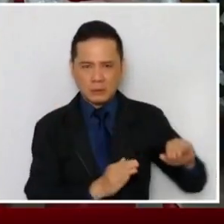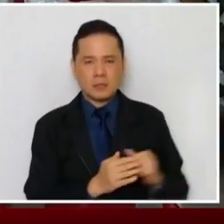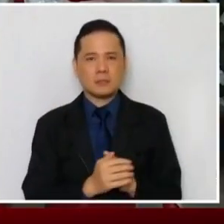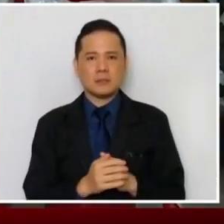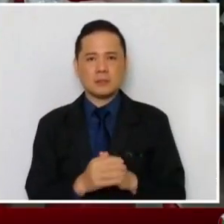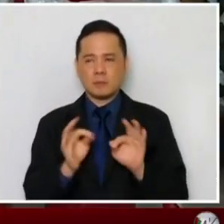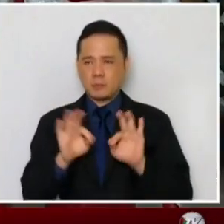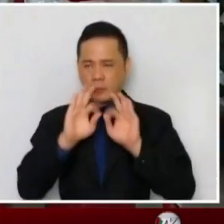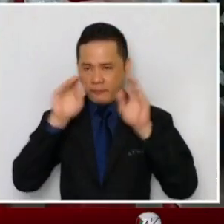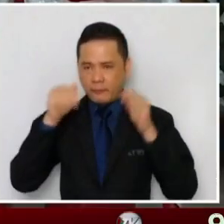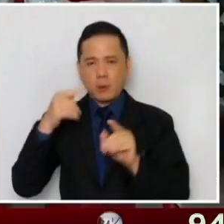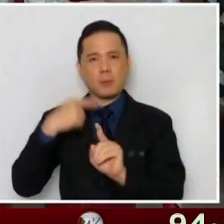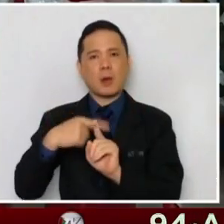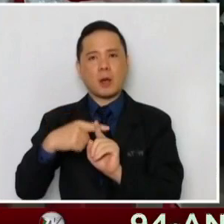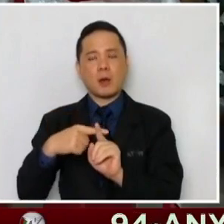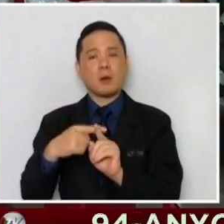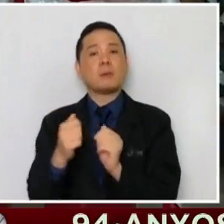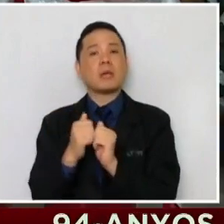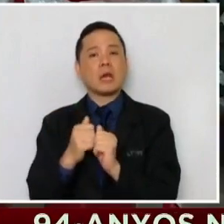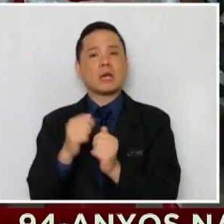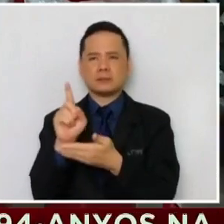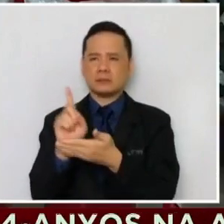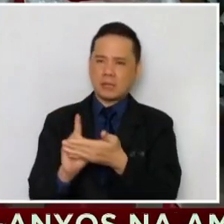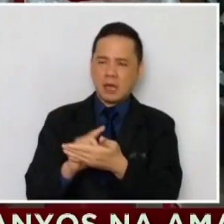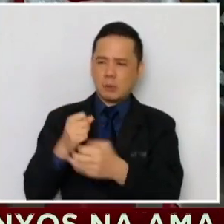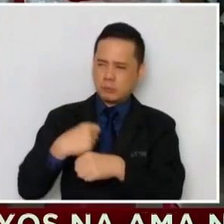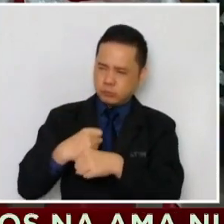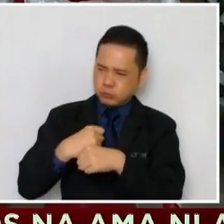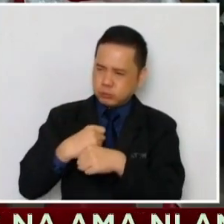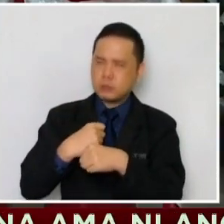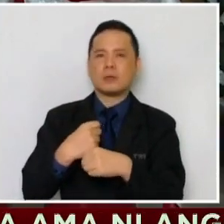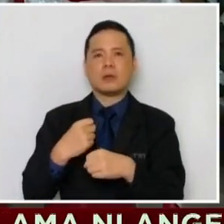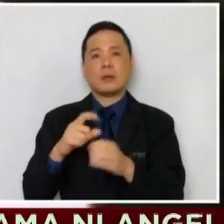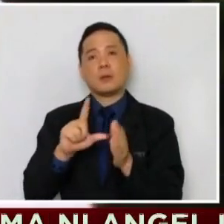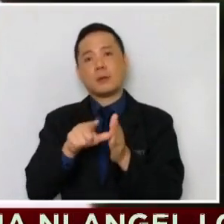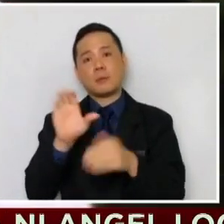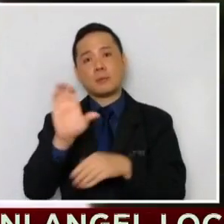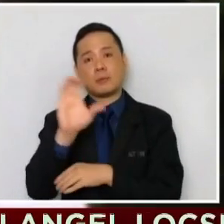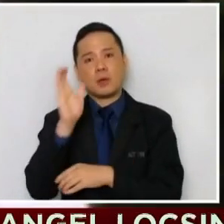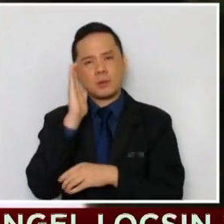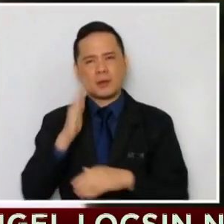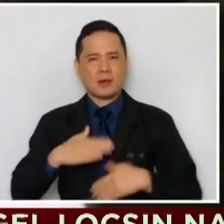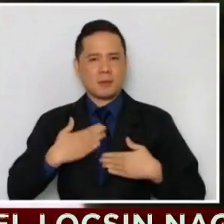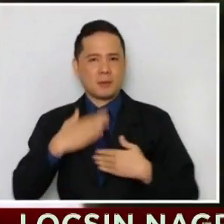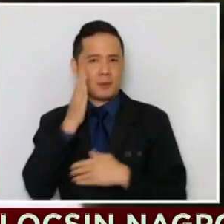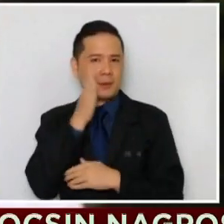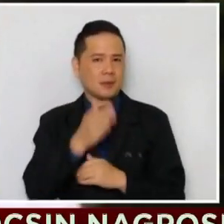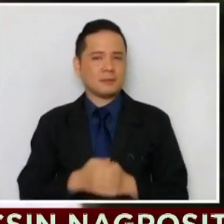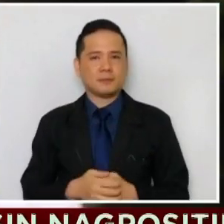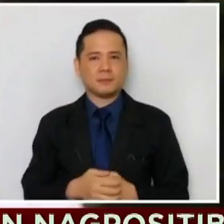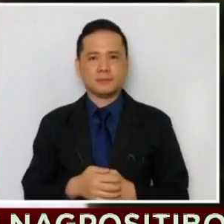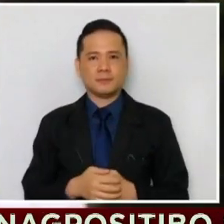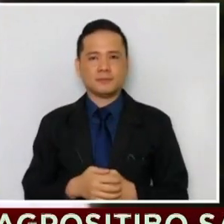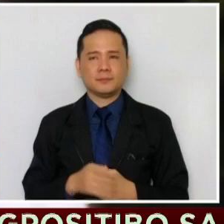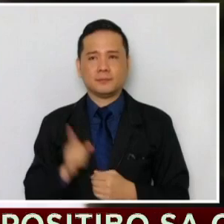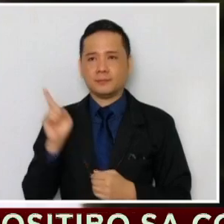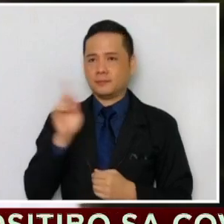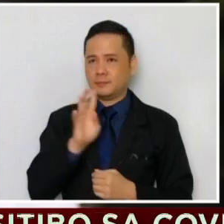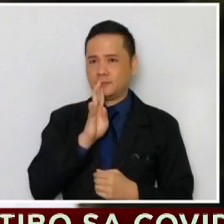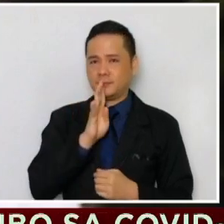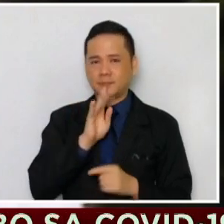kalungkutan nila. Nagdi-design pa rin para masaya pa rin ang darating na kapaskuhan. Sa pamagitan ng mga produkto na ito